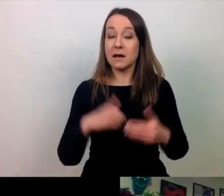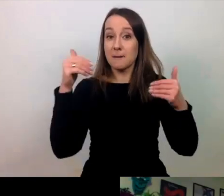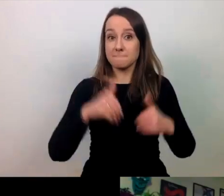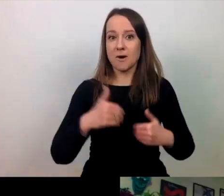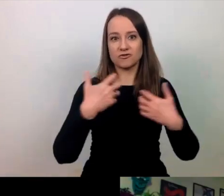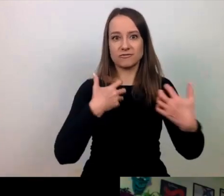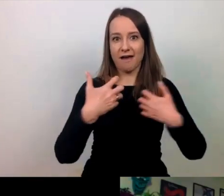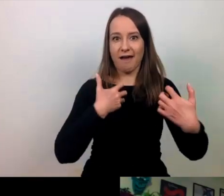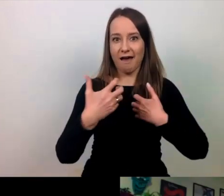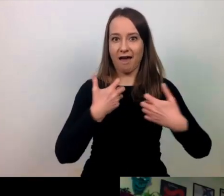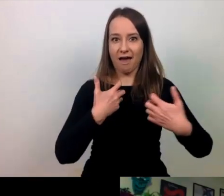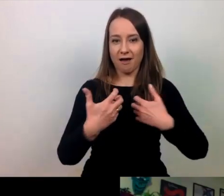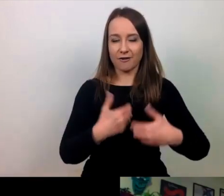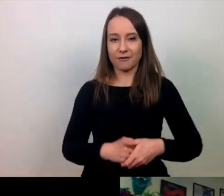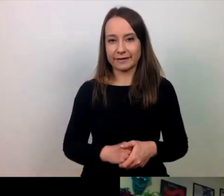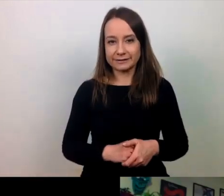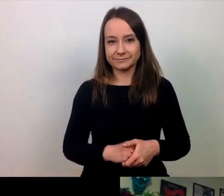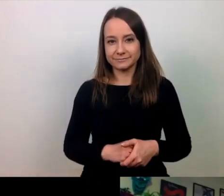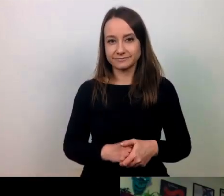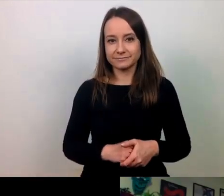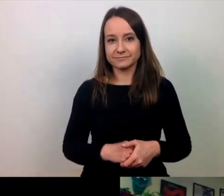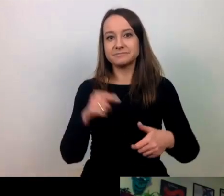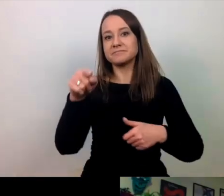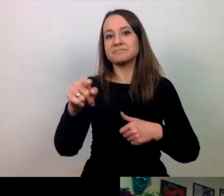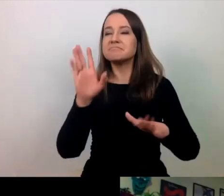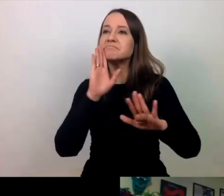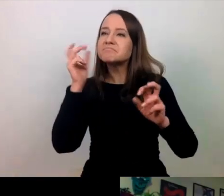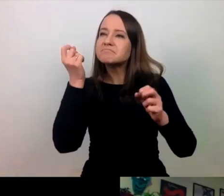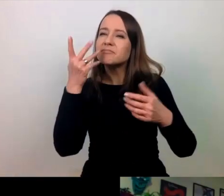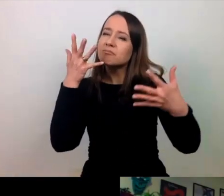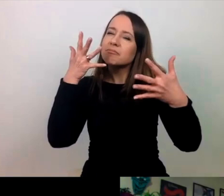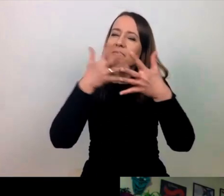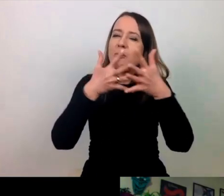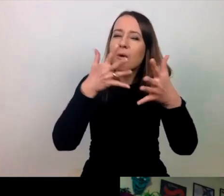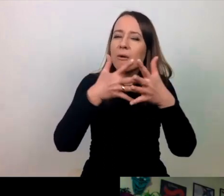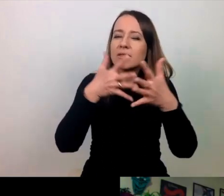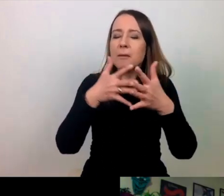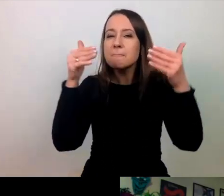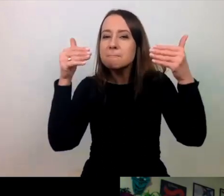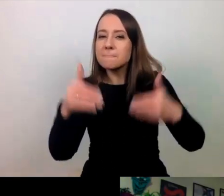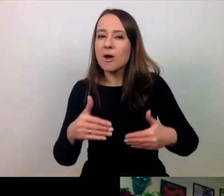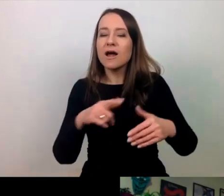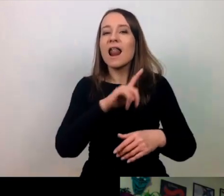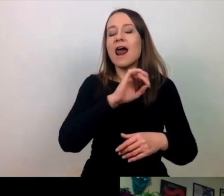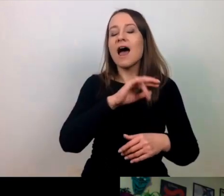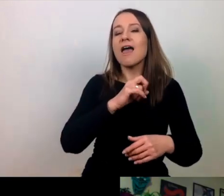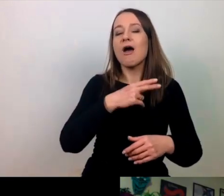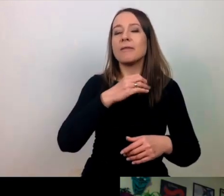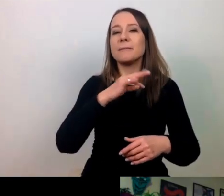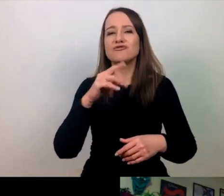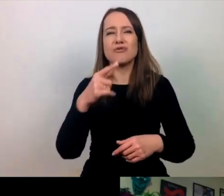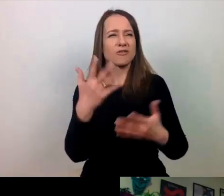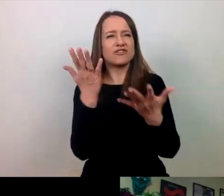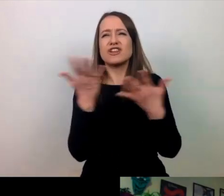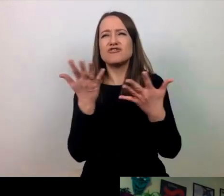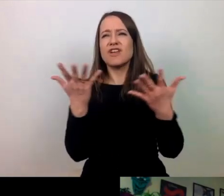młodego aktora oceniać może tak, że no, gdzieś w tych scenach z Liamem Neesonem, no to on znika, nie? Że